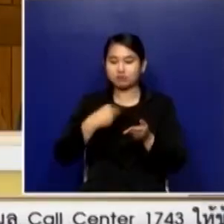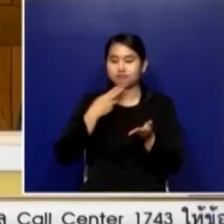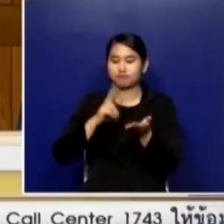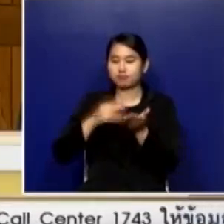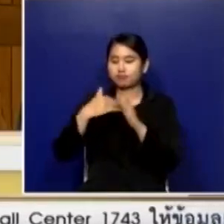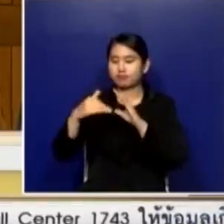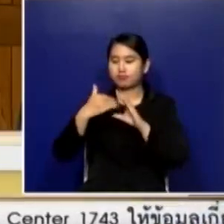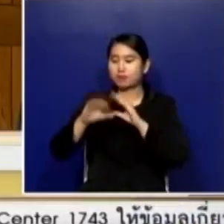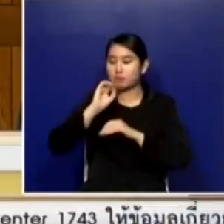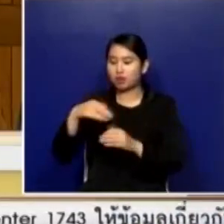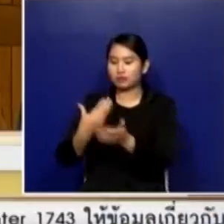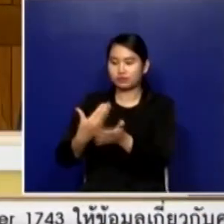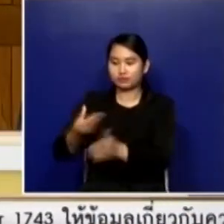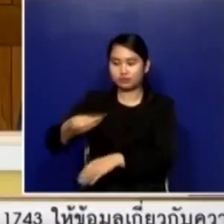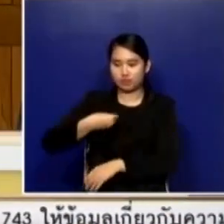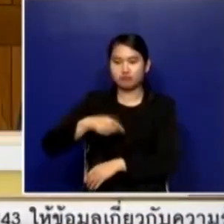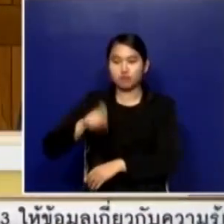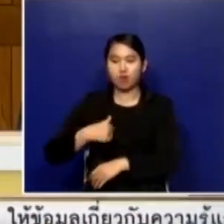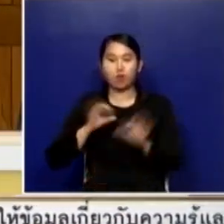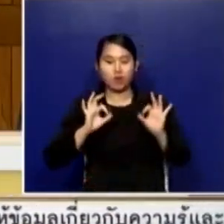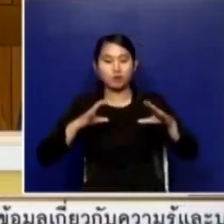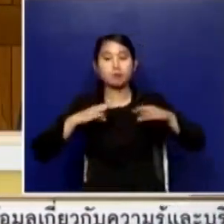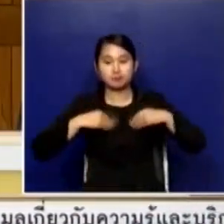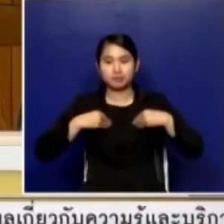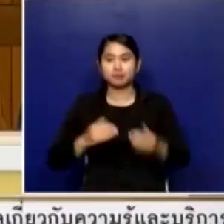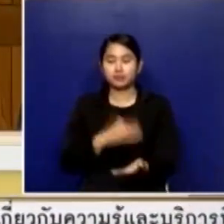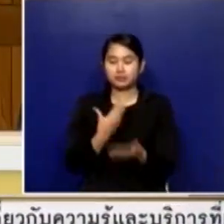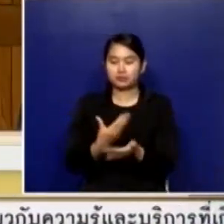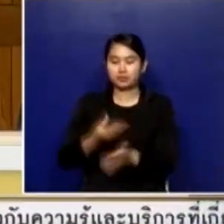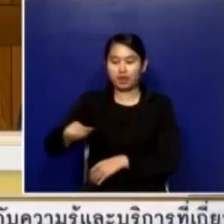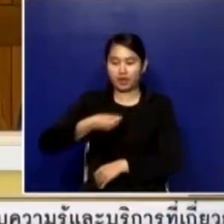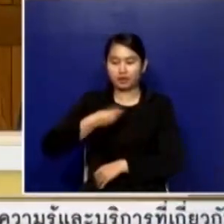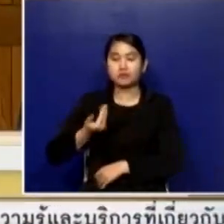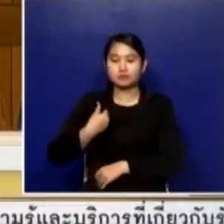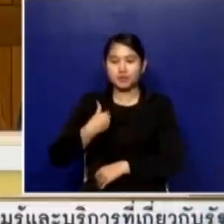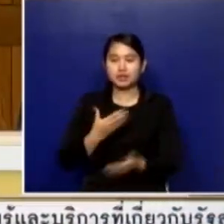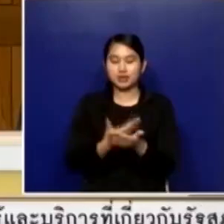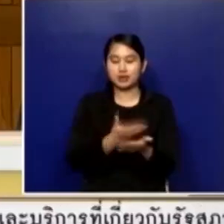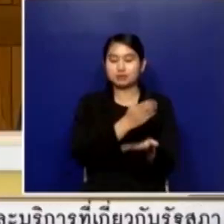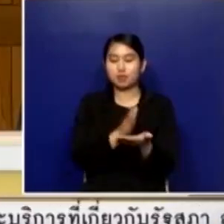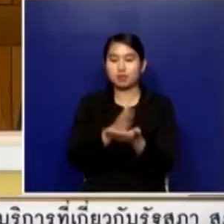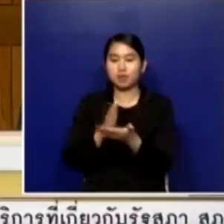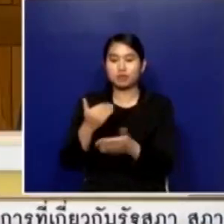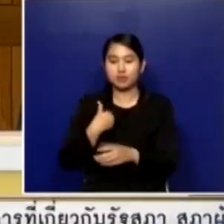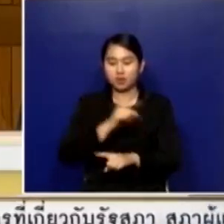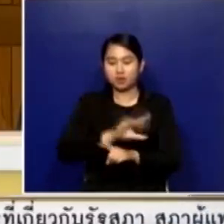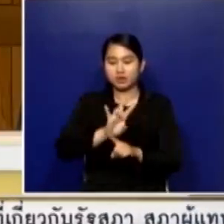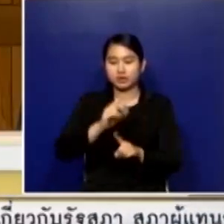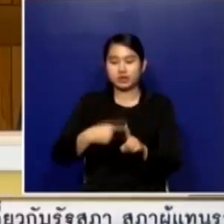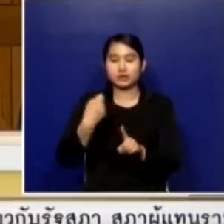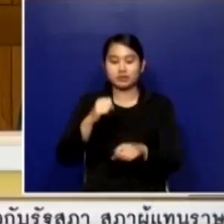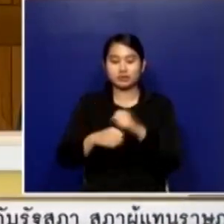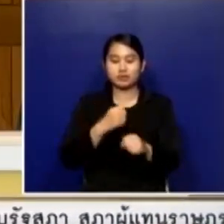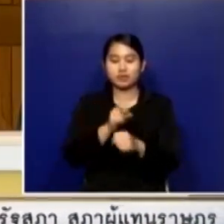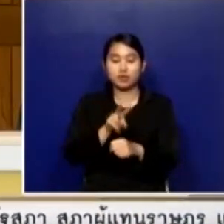นหนึ่งมีการบอกประเทศไทยของเราเนี่ยใช้งบไปกับโควิด -19 ค่อนข้างจะเยอะแล้วก็พูดถึงการเก็บภาษี ในปีที่ผ่